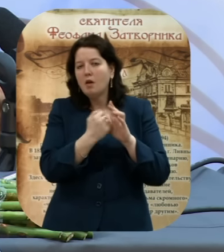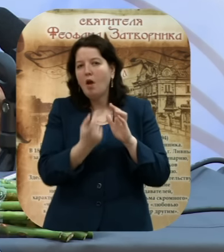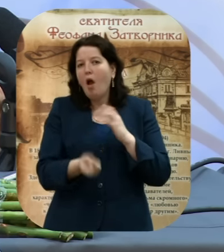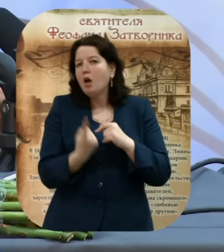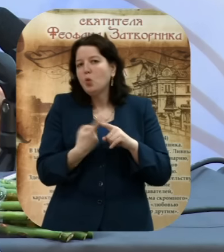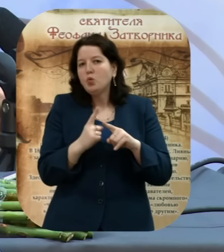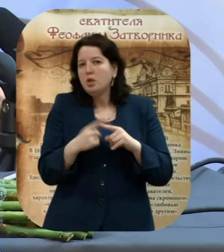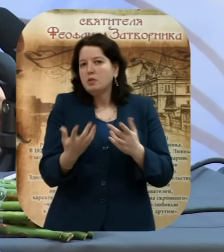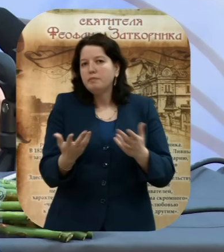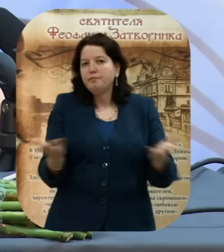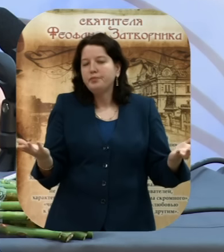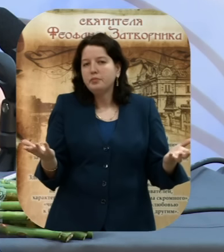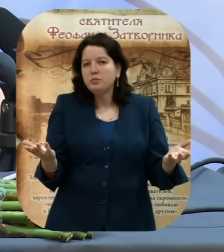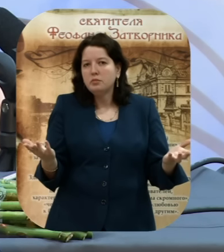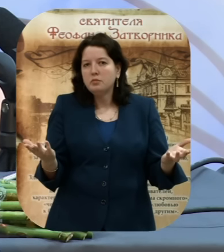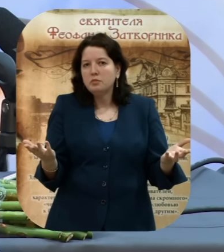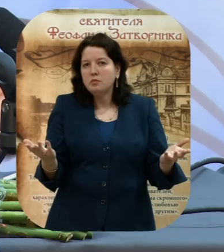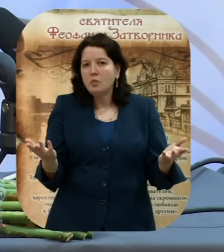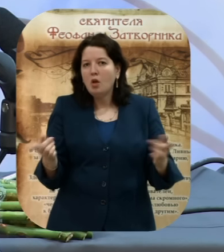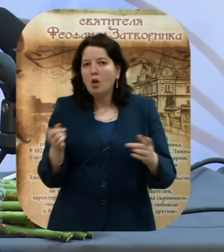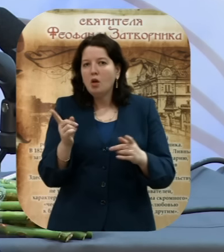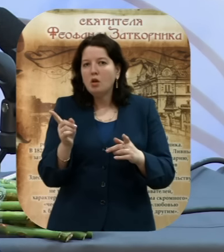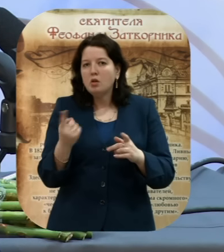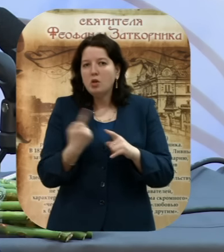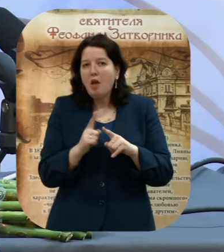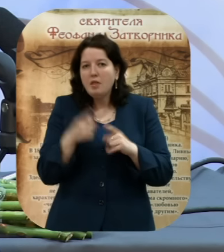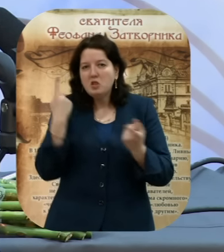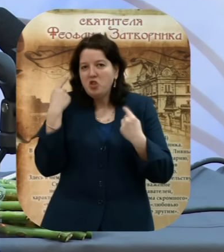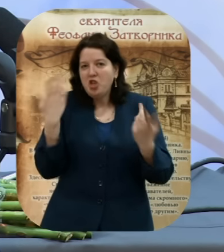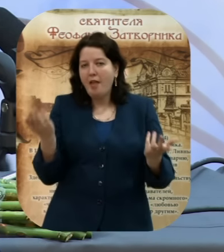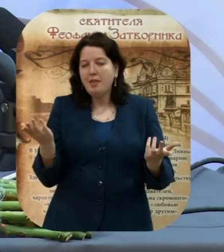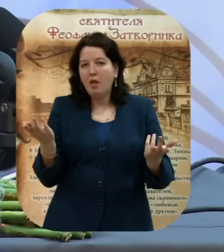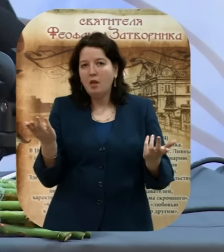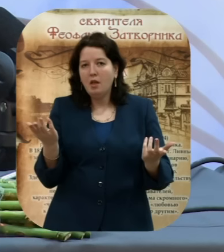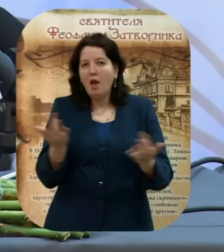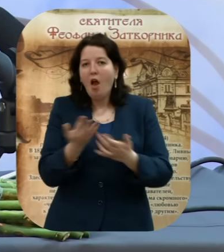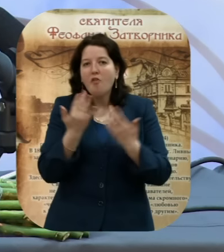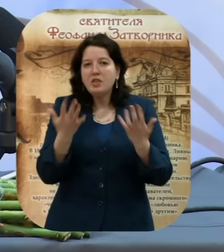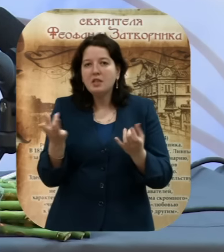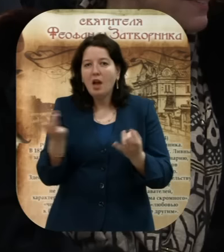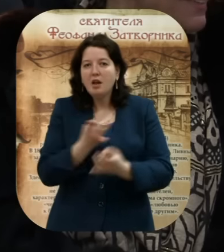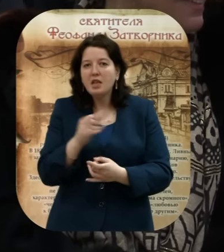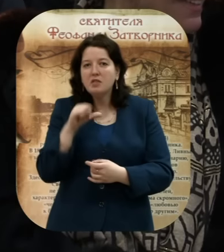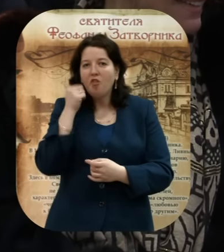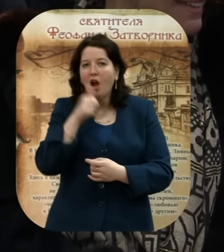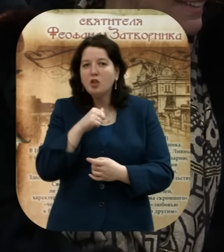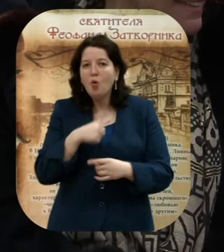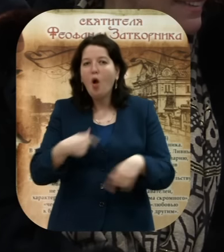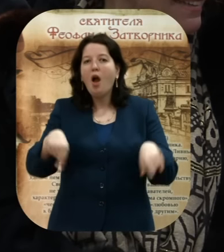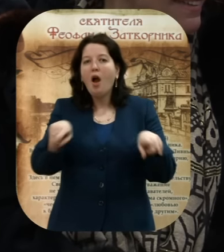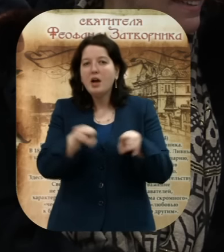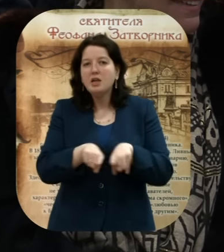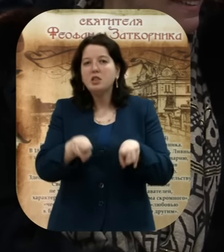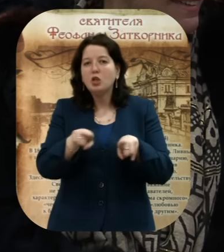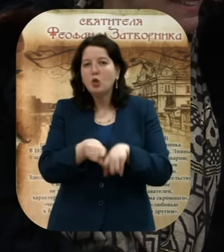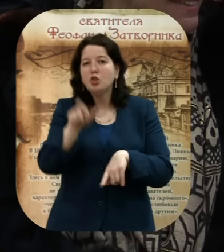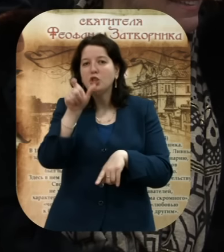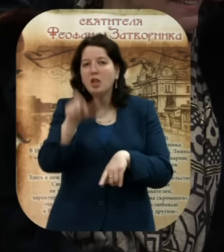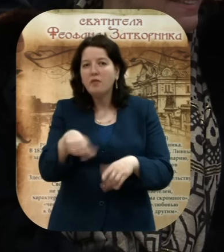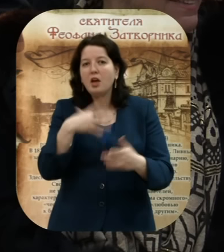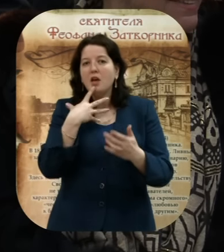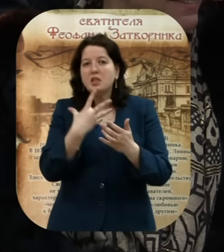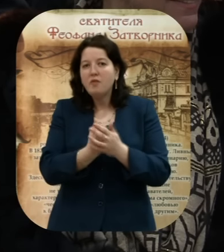откуда? Интересно. Что за сочинение? В несколько раз в году один и тот же человек своими